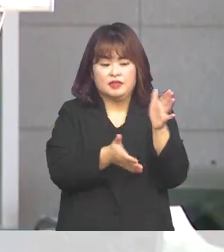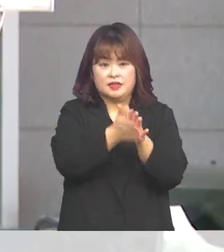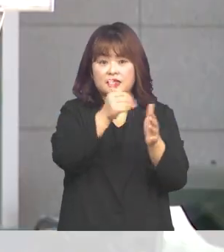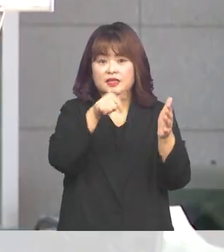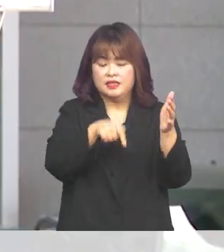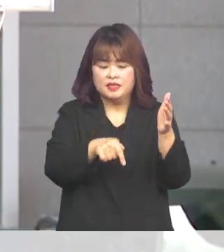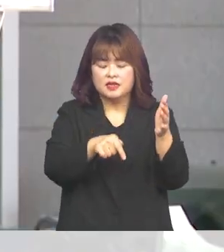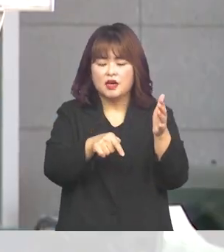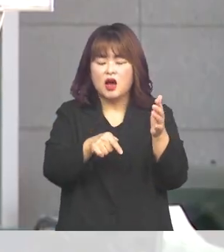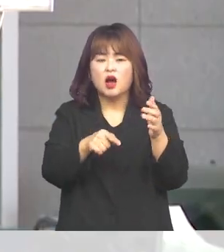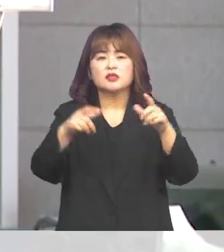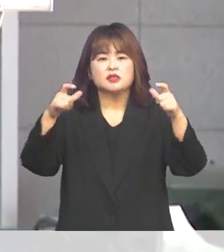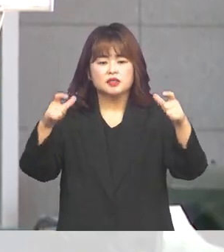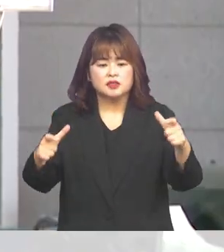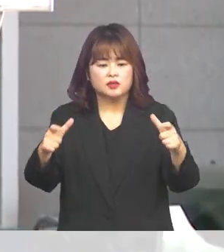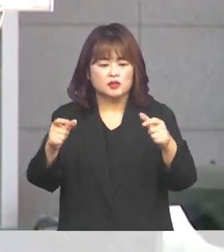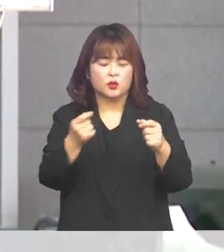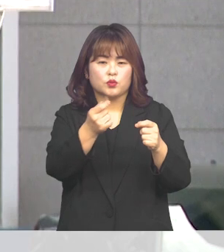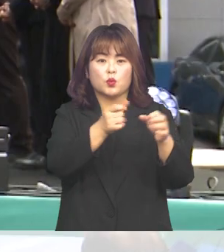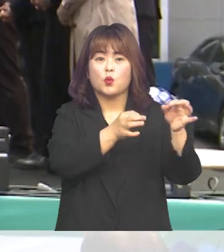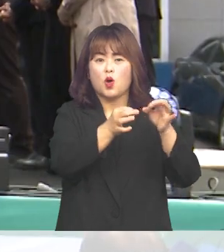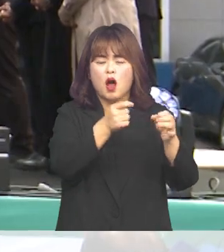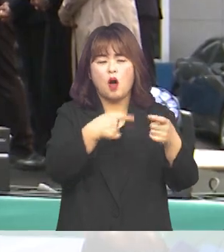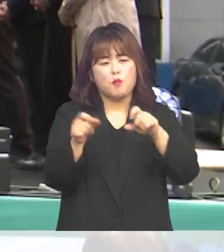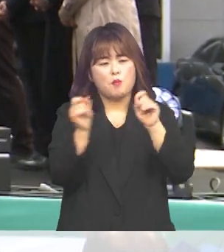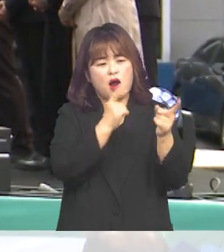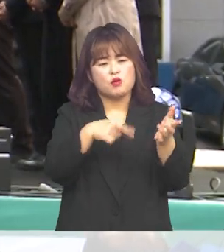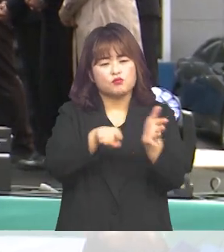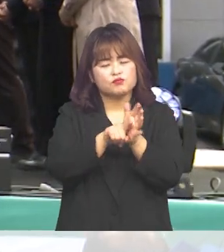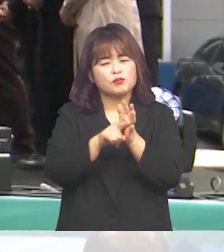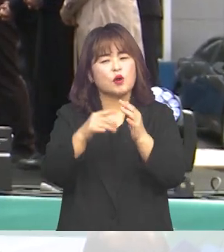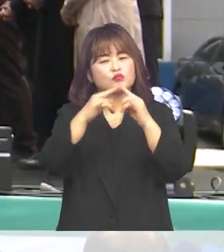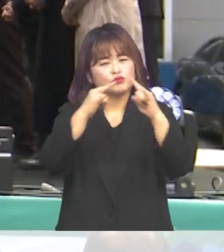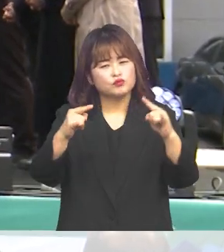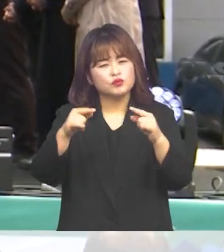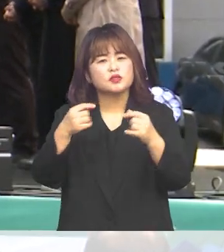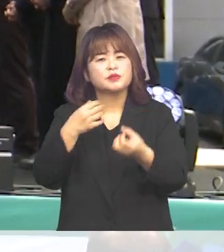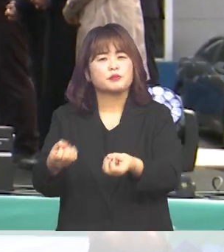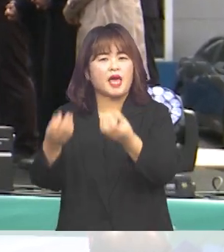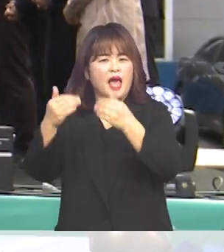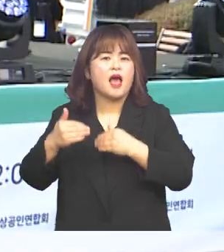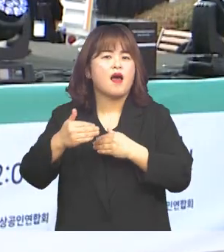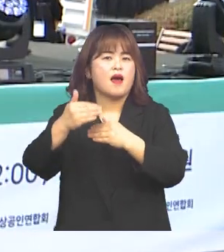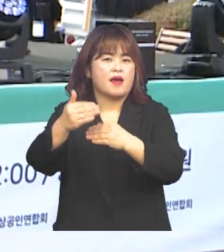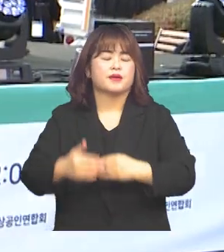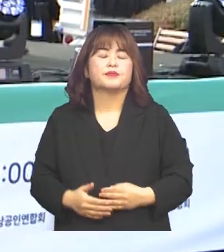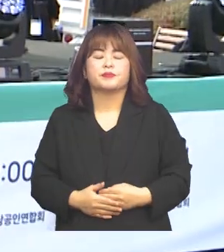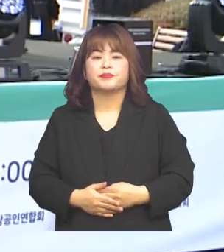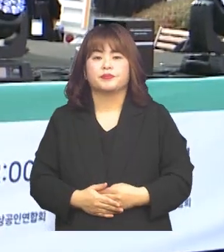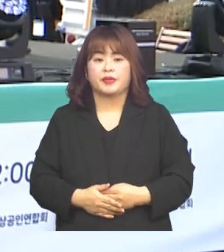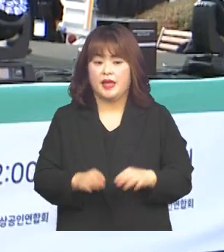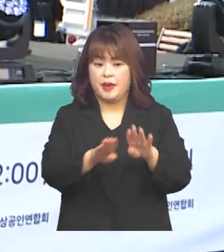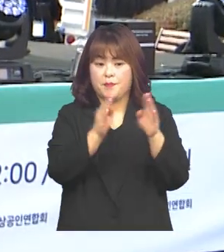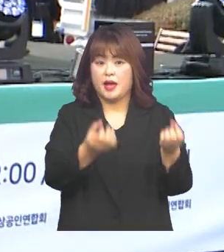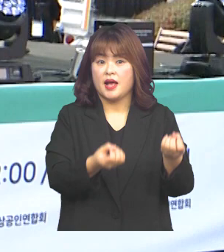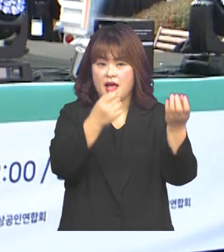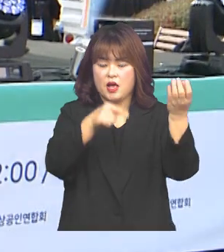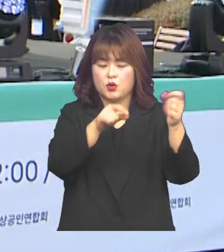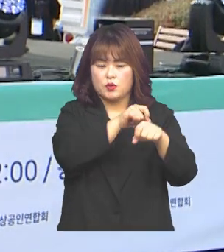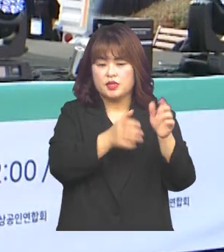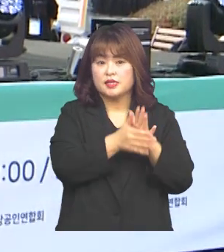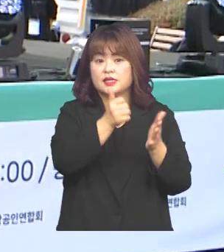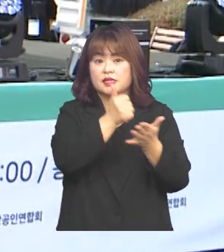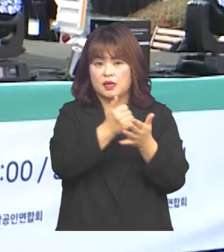행사는 지역 소상공인들에게 활력을 불어넣기 위해 다양한 부스와 공연으로 채워졌습니다.